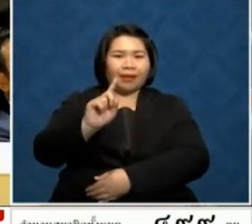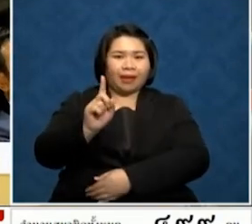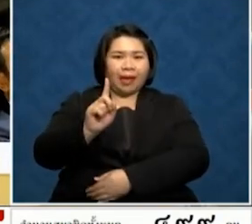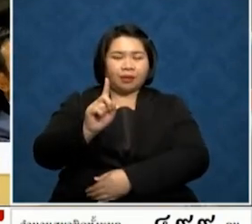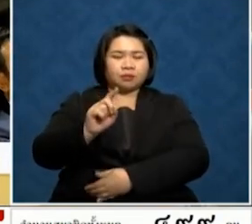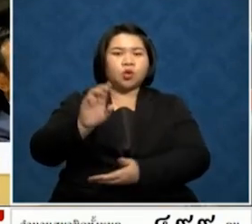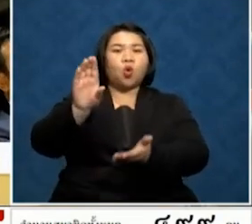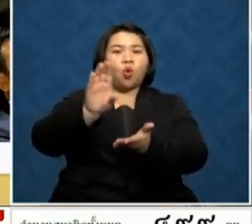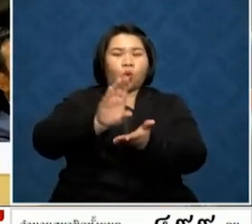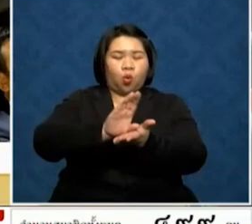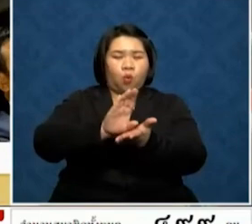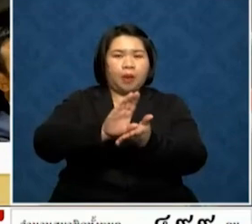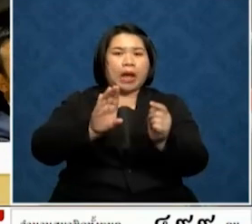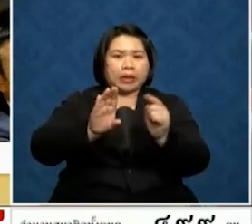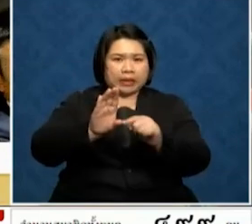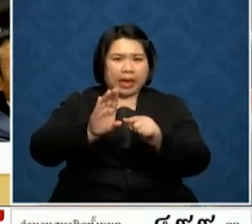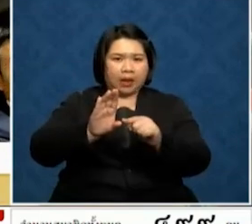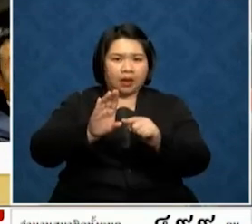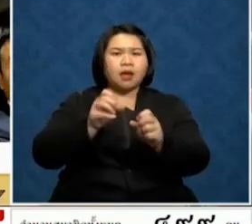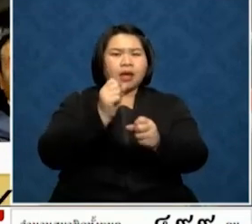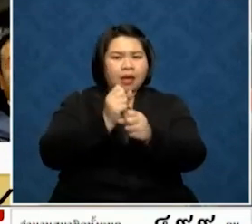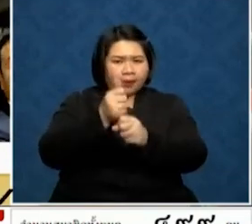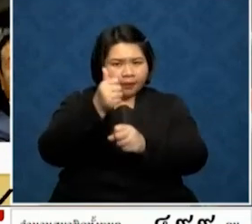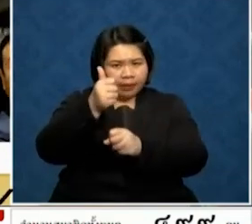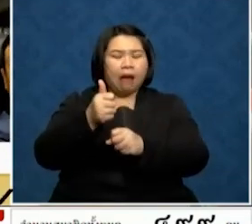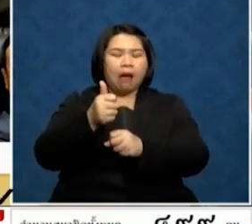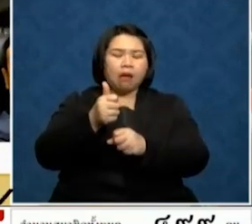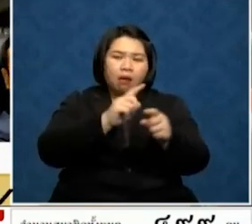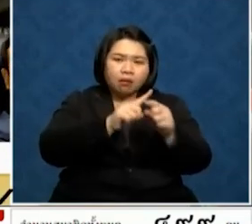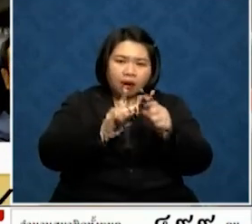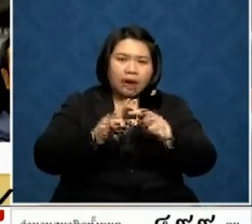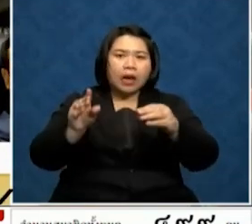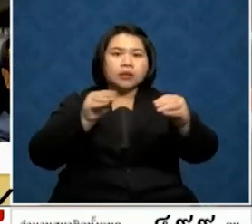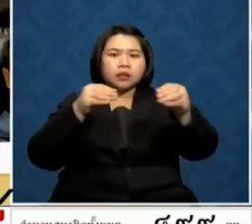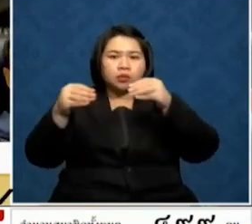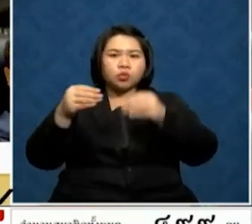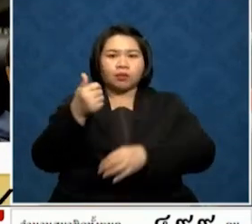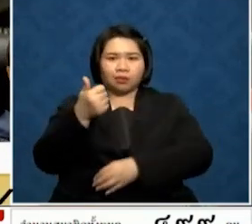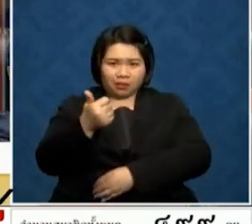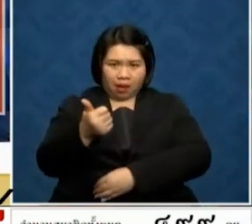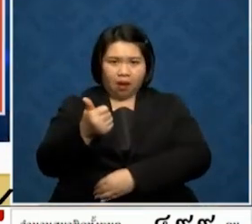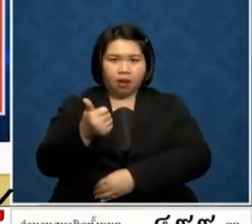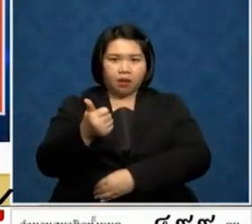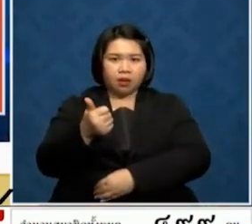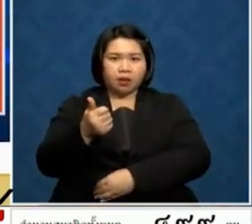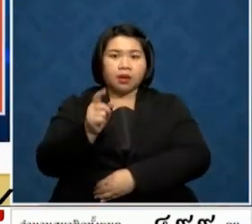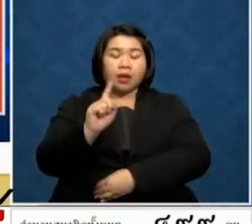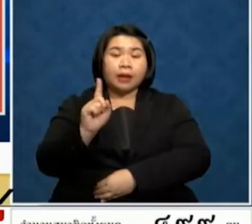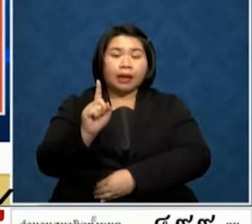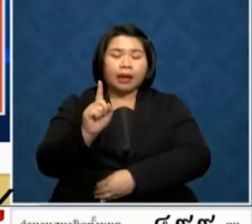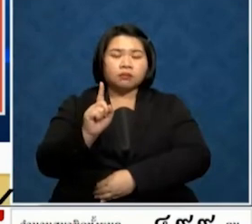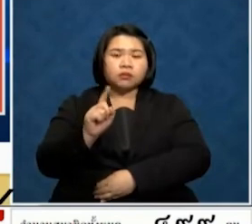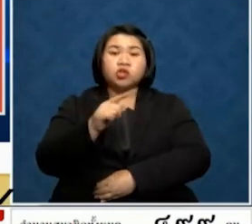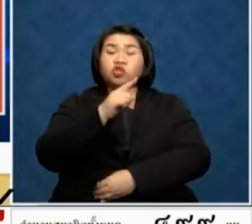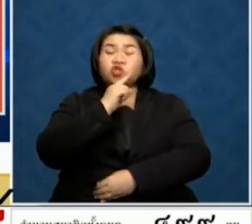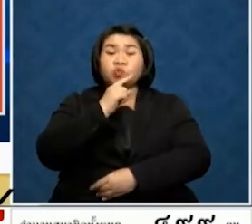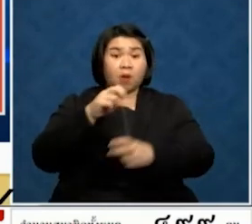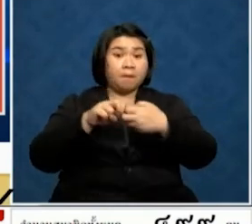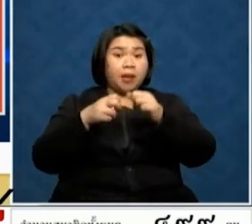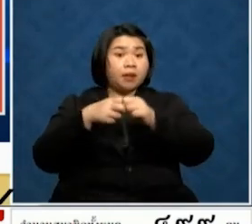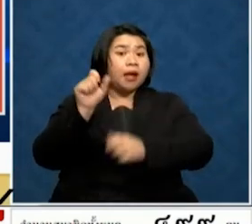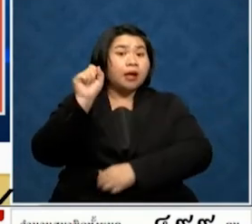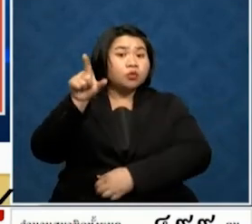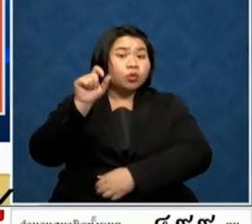งบประมาณที่มีความยืดหยุ่นสูงมากค่ะสามารถนำไปใช้ในการจัดการกับสถานการณ์ฉุ